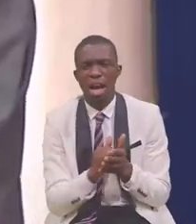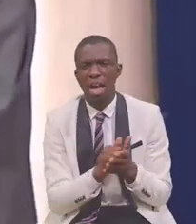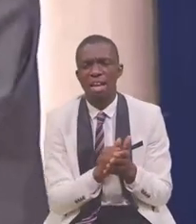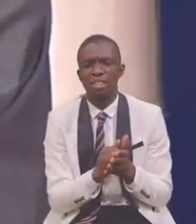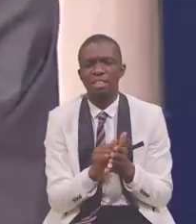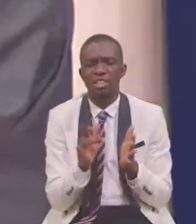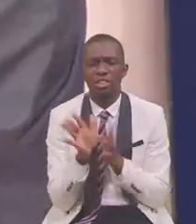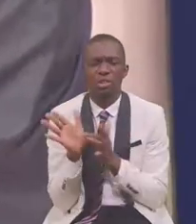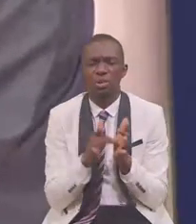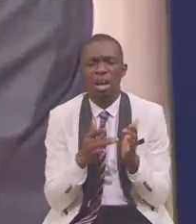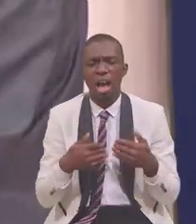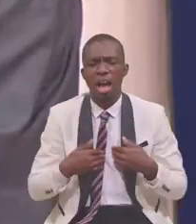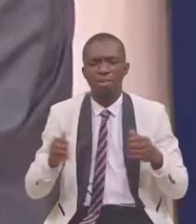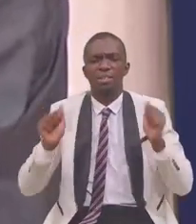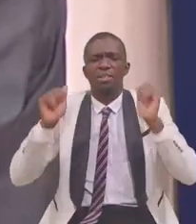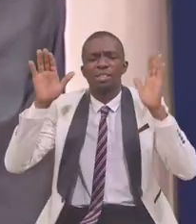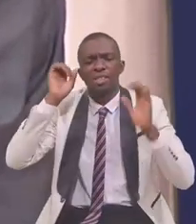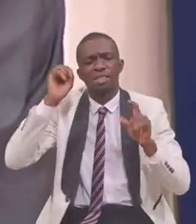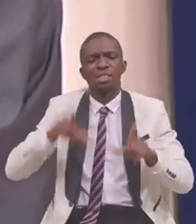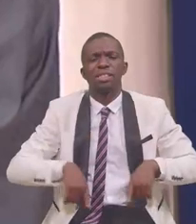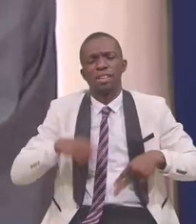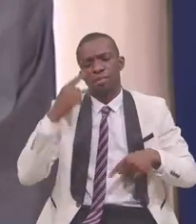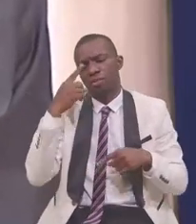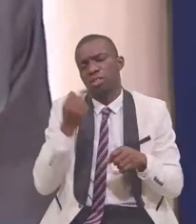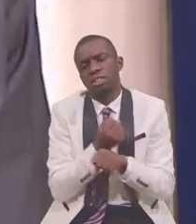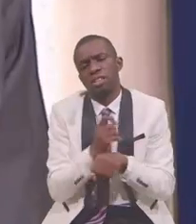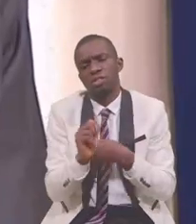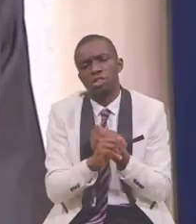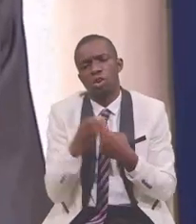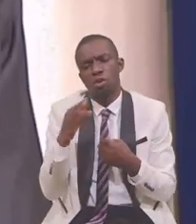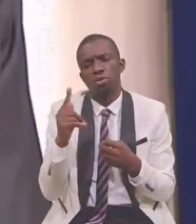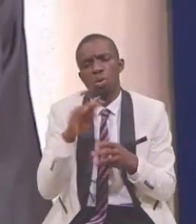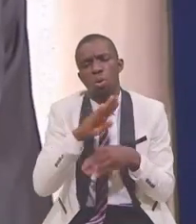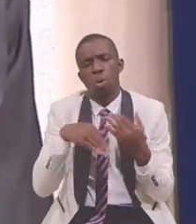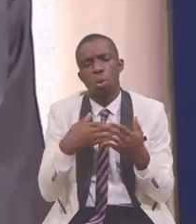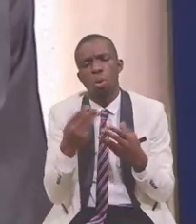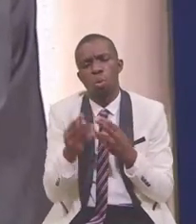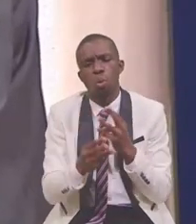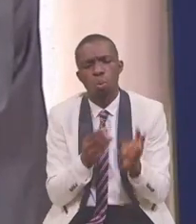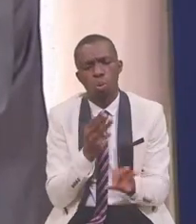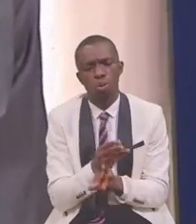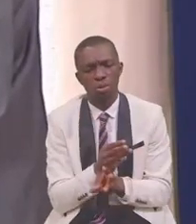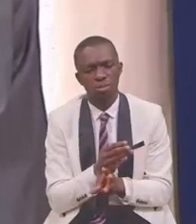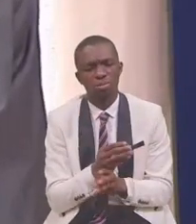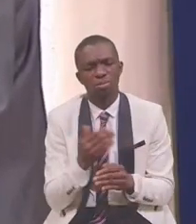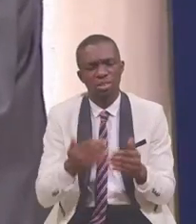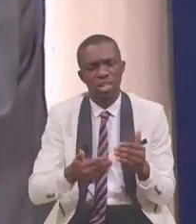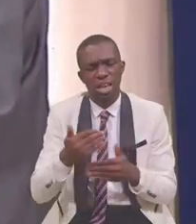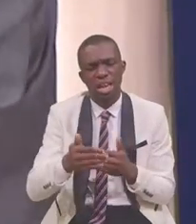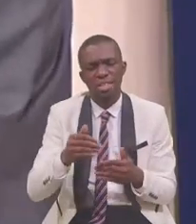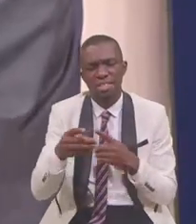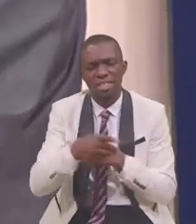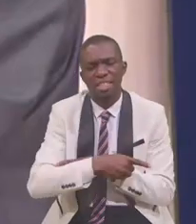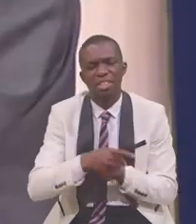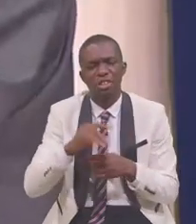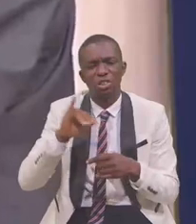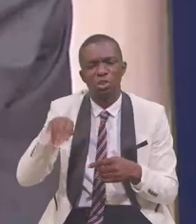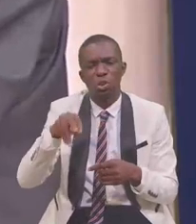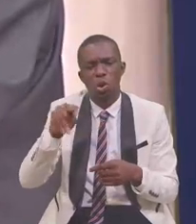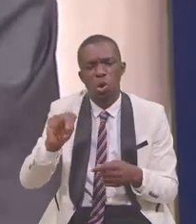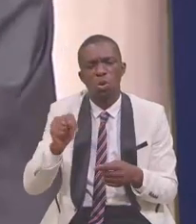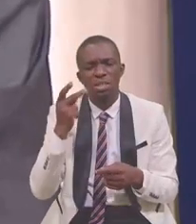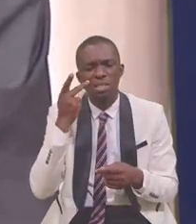entier. Jean 1, verset 29. Le lendemain, il vit Jésus venant à lui et il